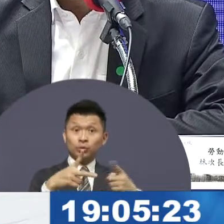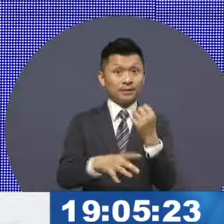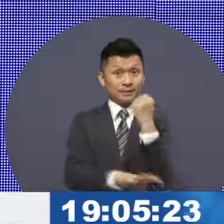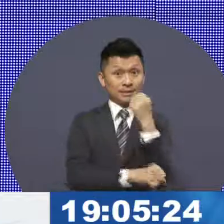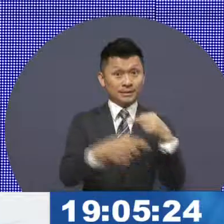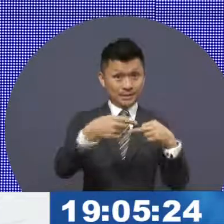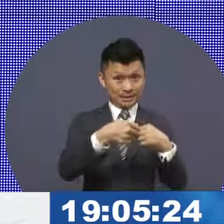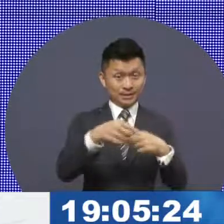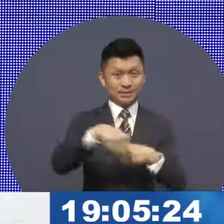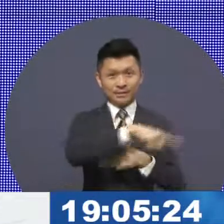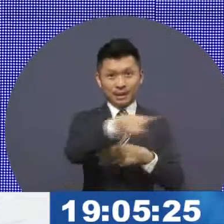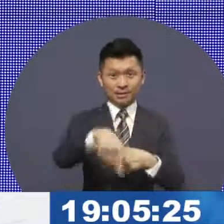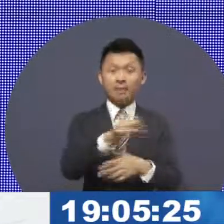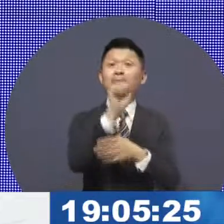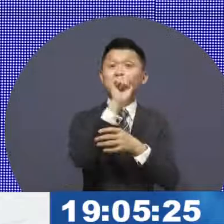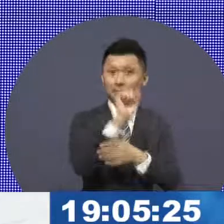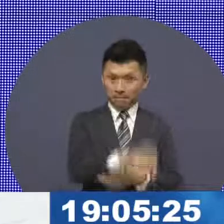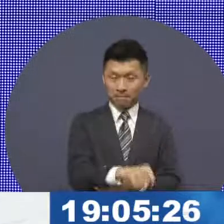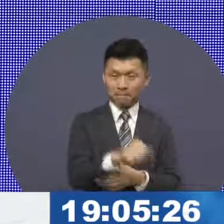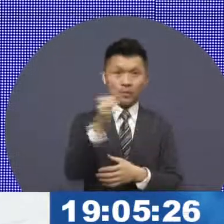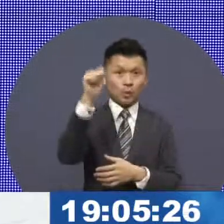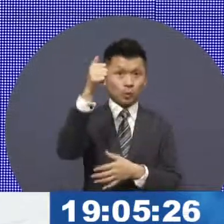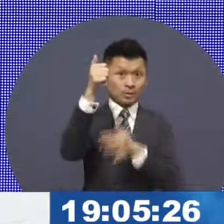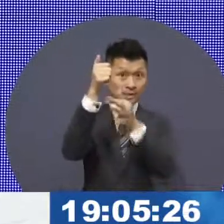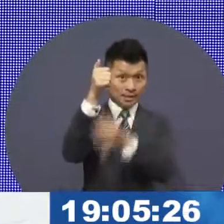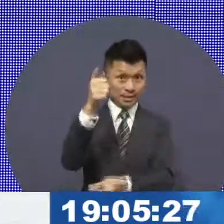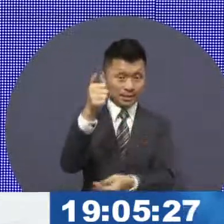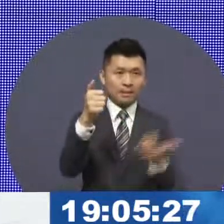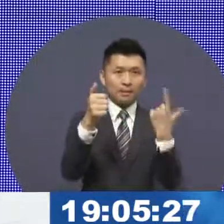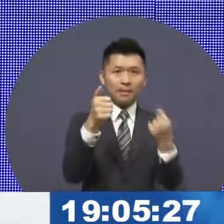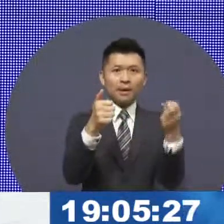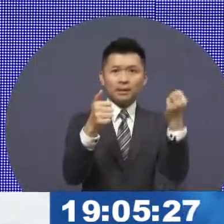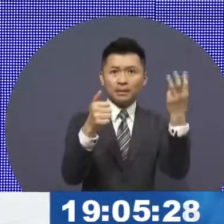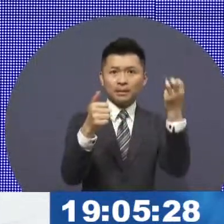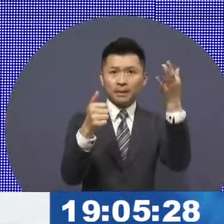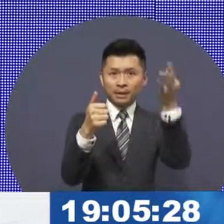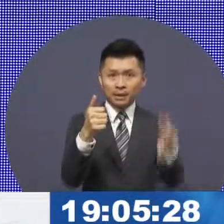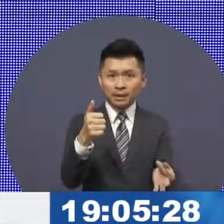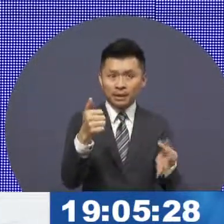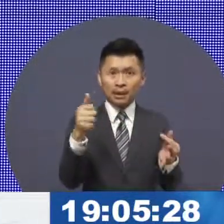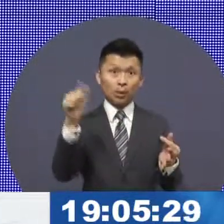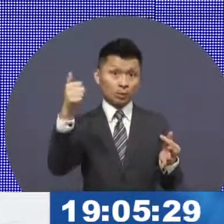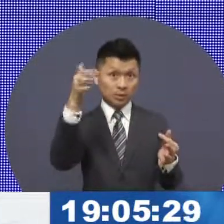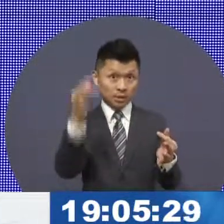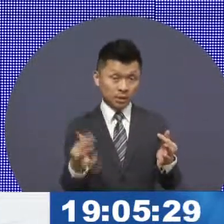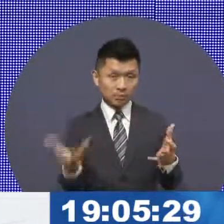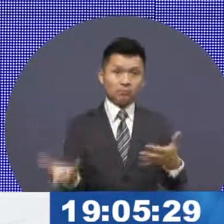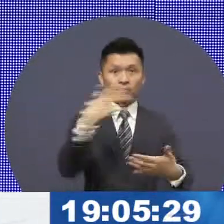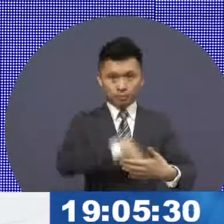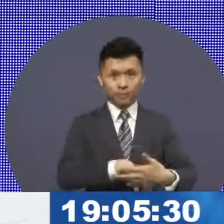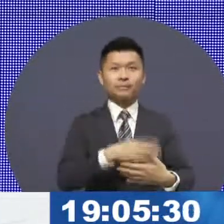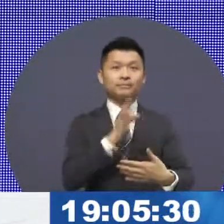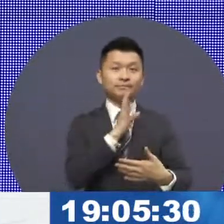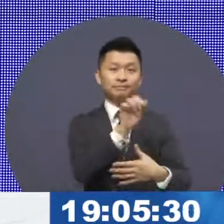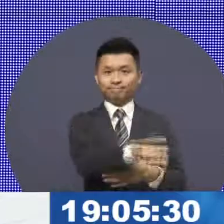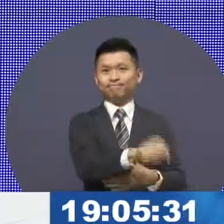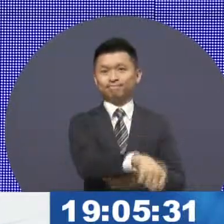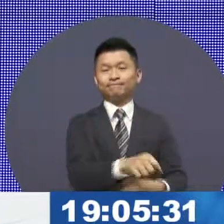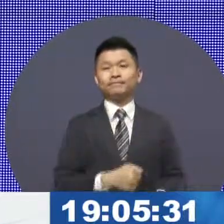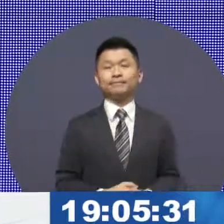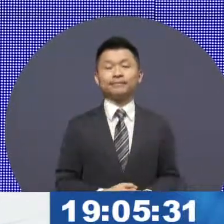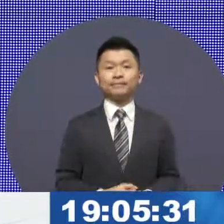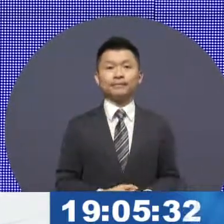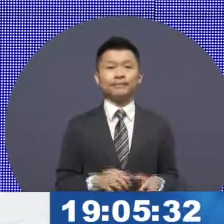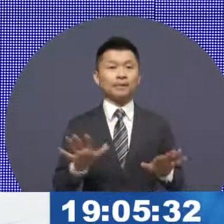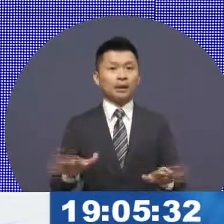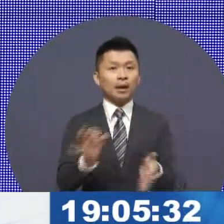金同意把这个51亿的额度纳入它原本300亿的信用保证额度内了。那接着下来所需要真正的